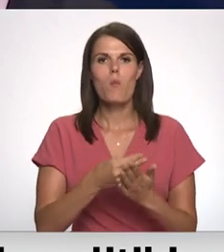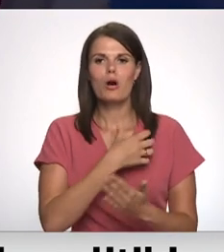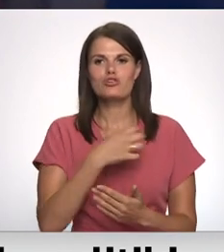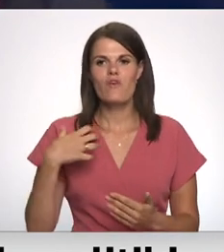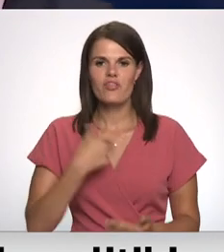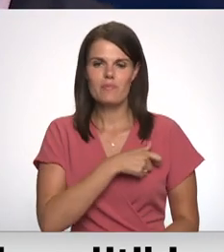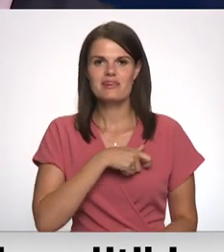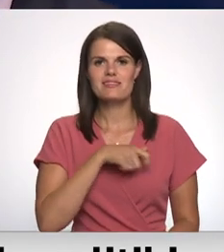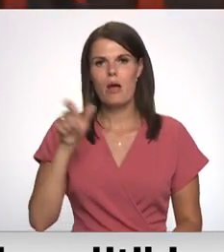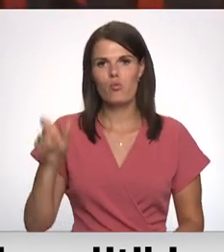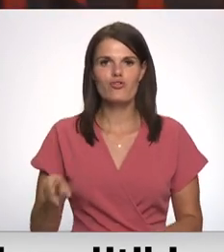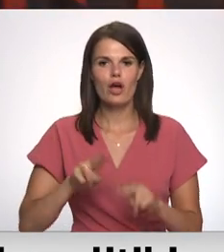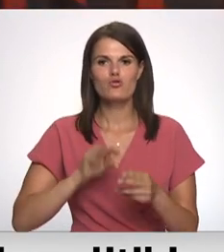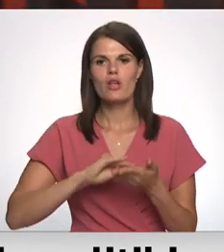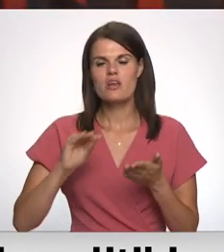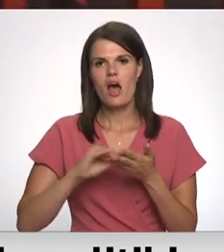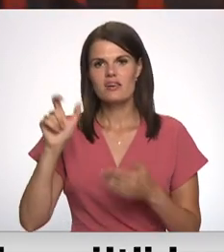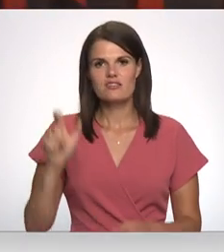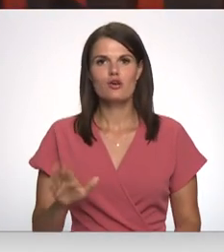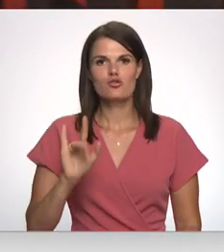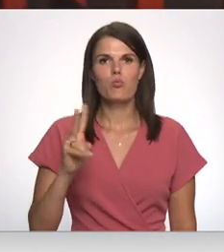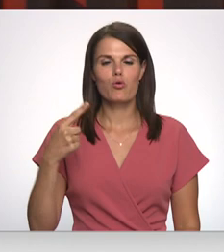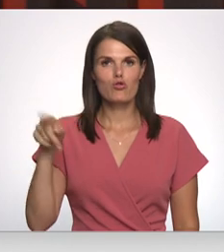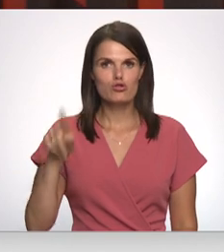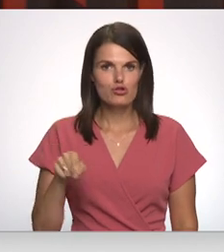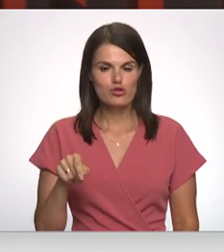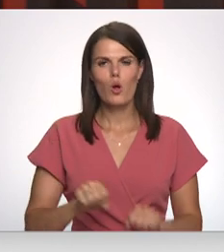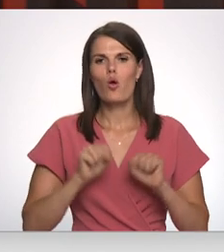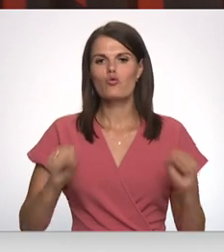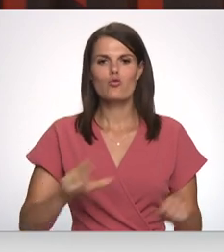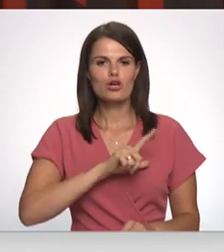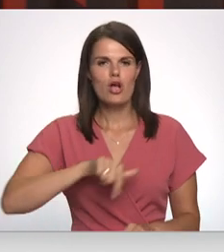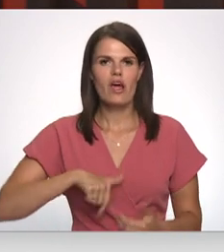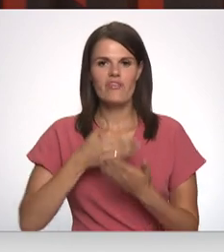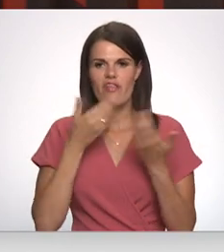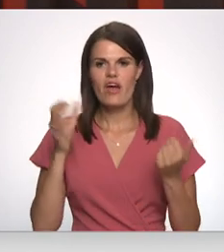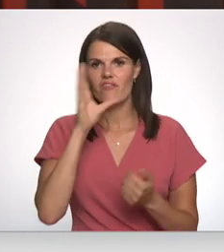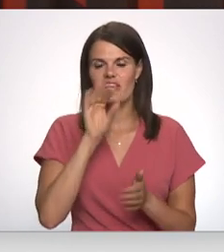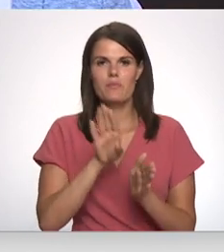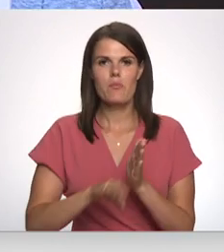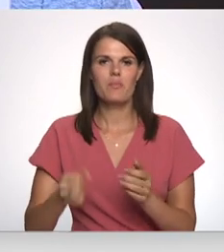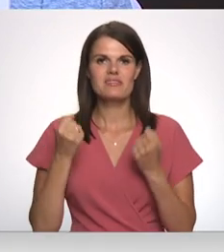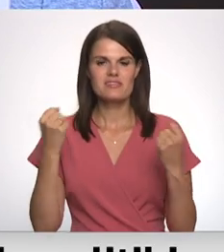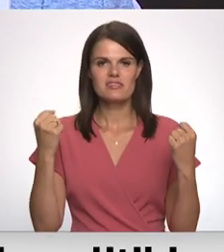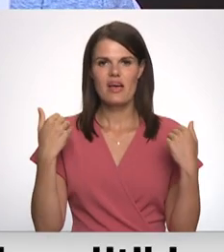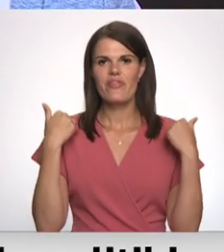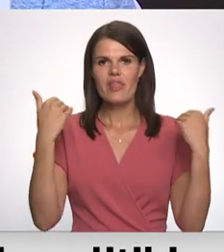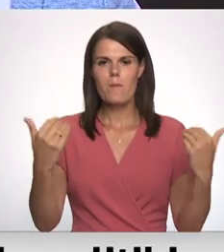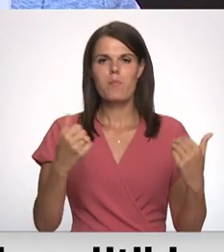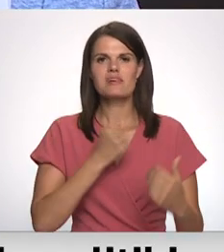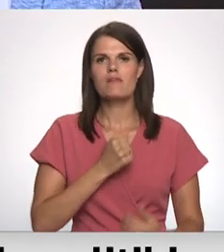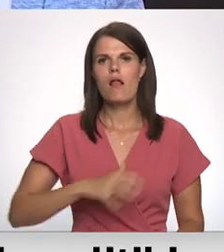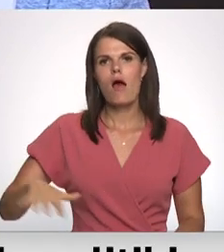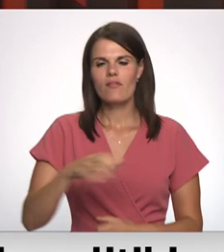rakstnieks Aldis Bukšs. Droša Latvija nav iespējama bez stipras Latgales. Ir jāpaplašina šo